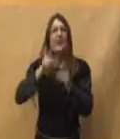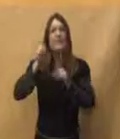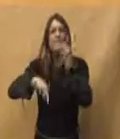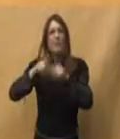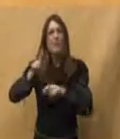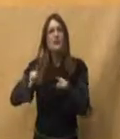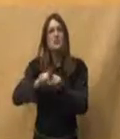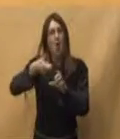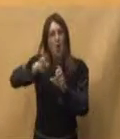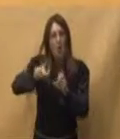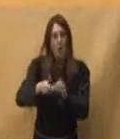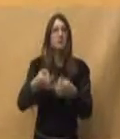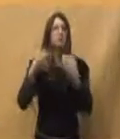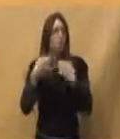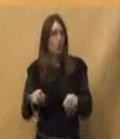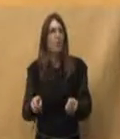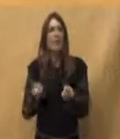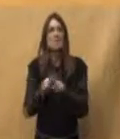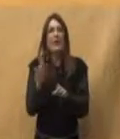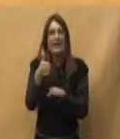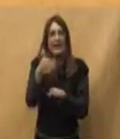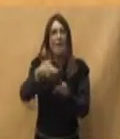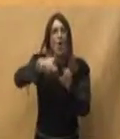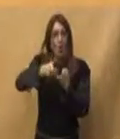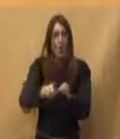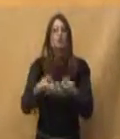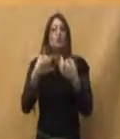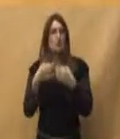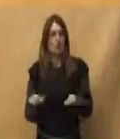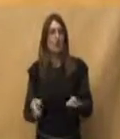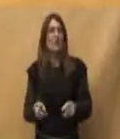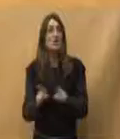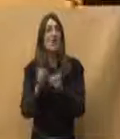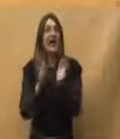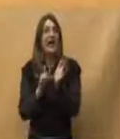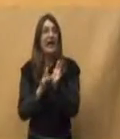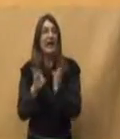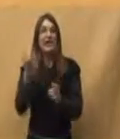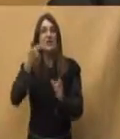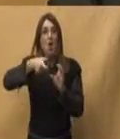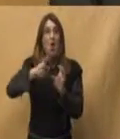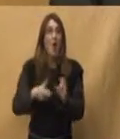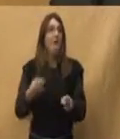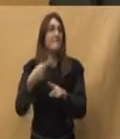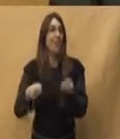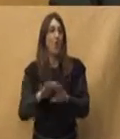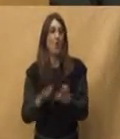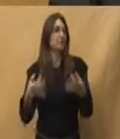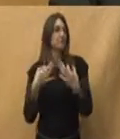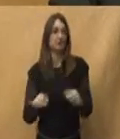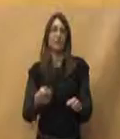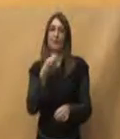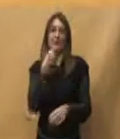uzme i konzerva nekada, pojede se ribica ili nešto iznutra. Da to recimo grah iz konzerve. Eto da. Polugotovo. Evo,